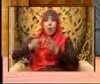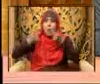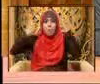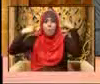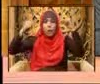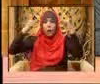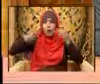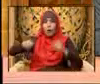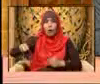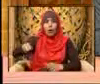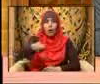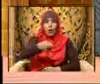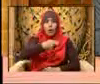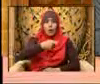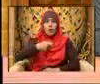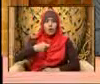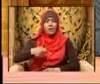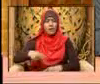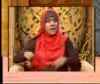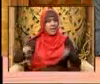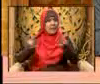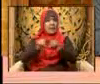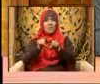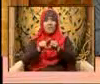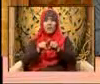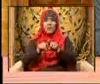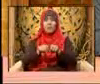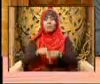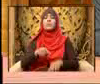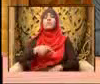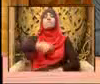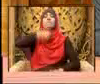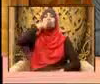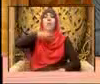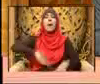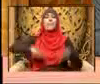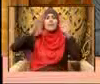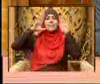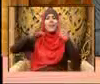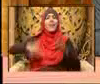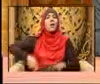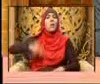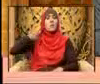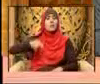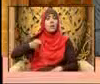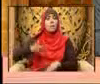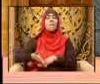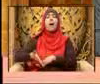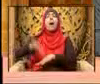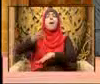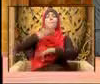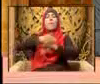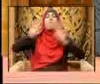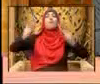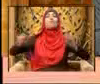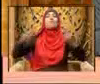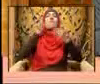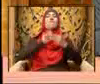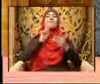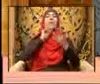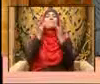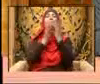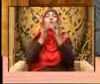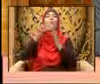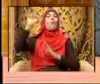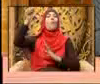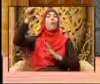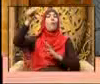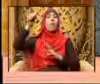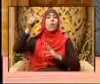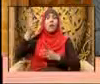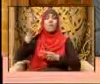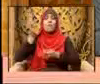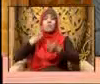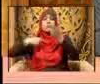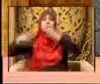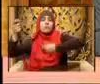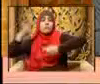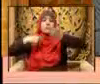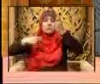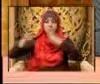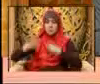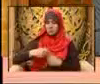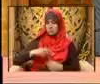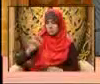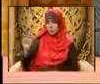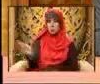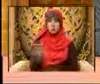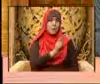قبل البعثة، كان يتاجر بمال خديجة رضي الله عنها وأرضاها، أم المؤمنين رضي الله عنها وأرضاها. إذن التجارة ما